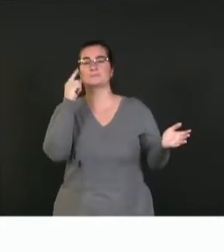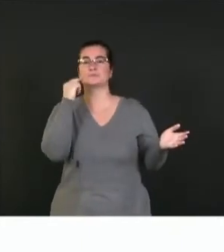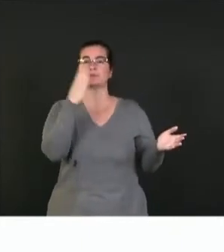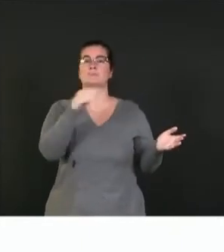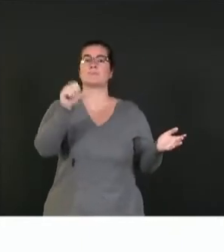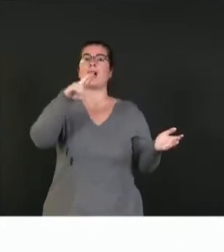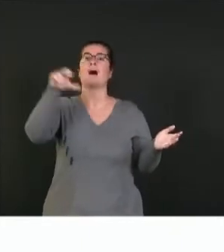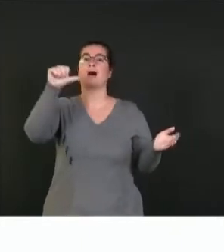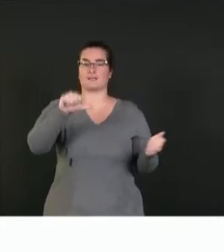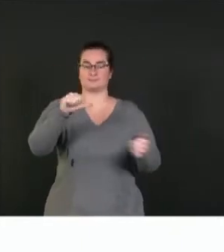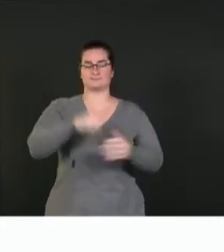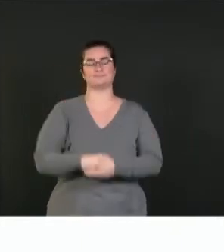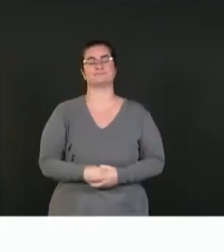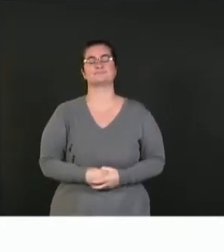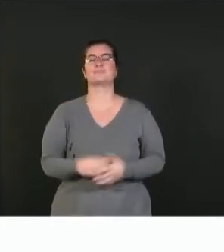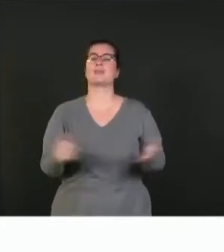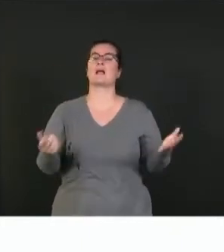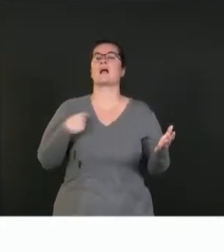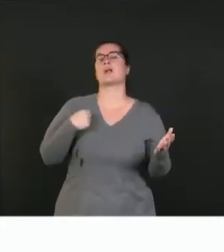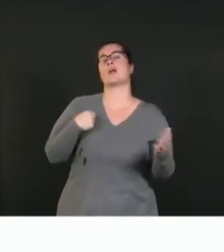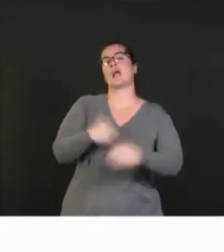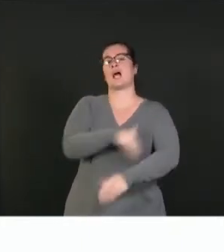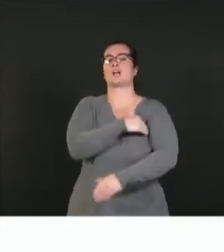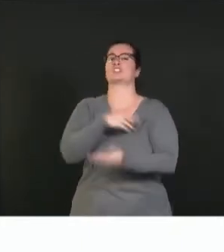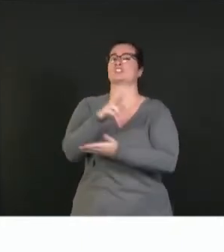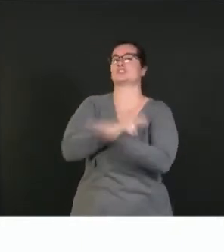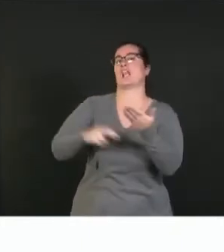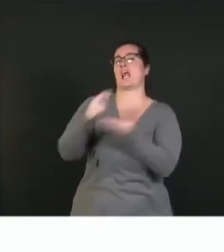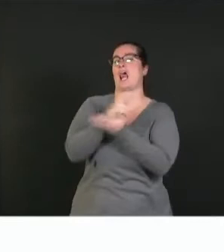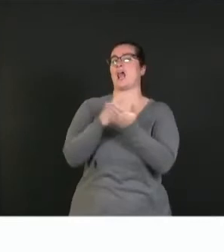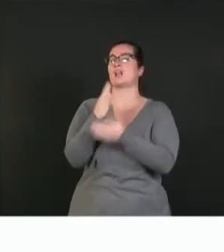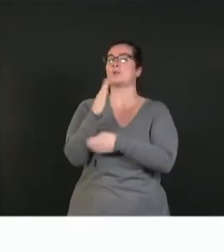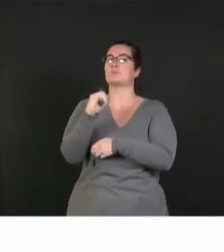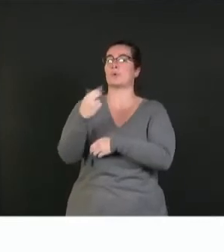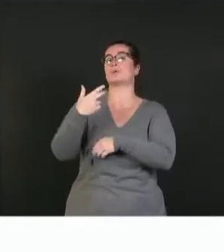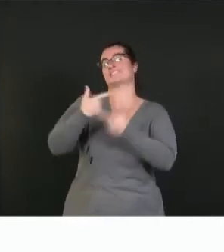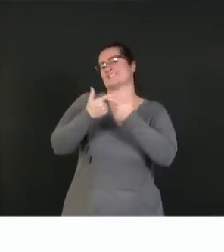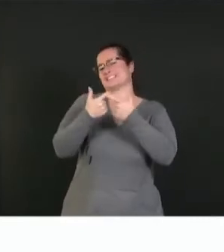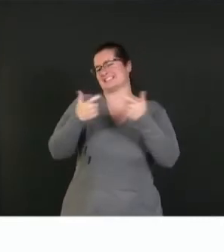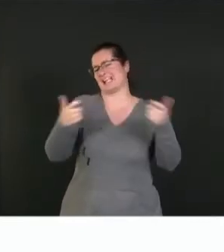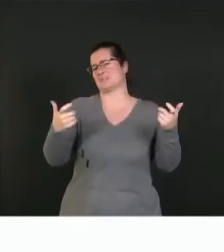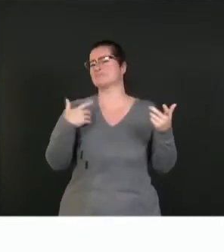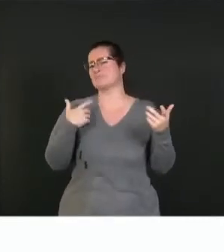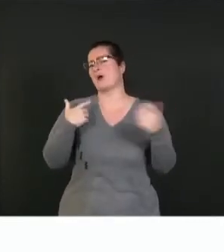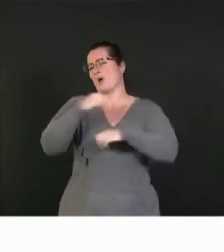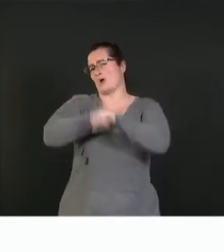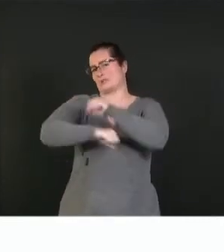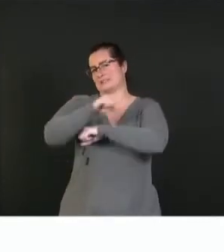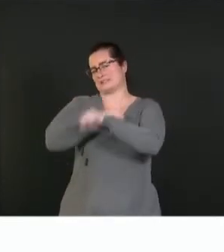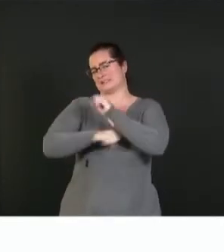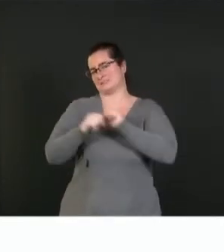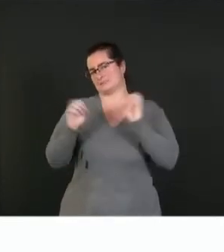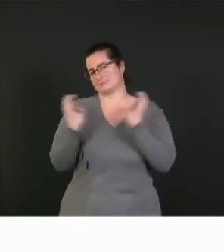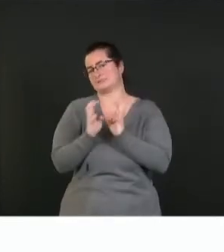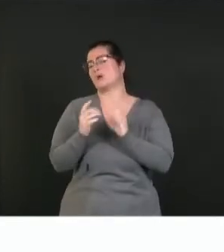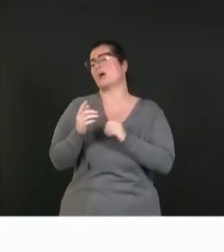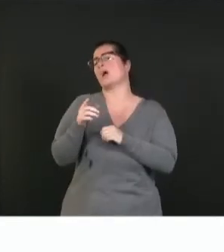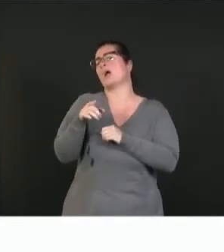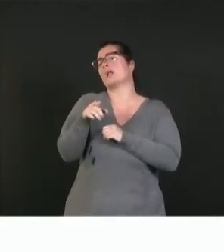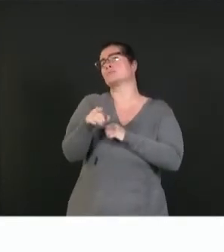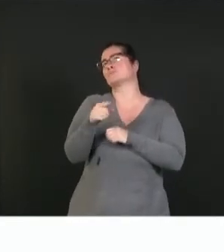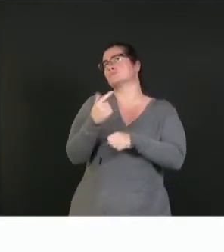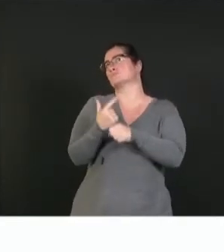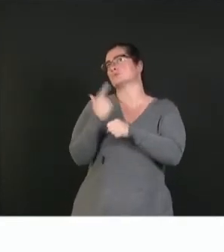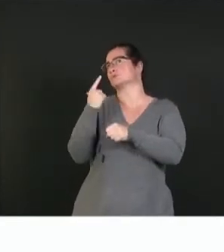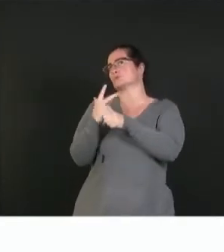formations pour les élus à l'Agence régionale de la biodiversité depuis très peu, depuis 2-3 ans. Et elles sont de plus en